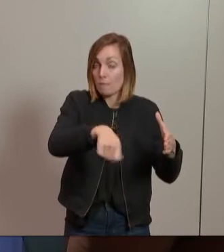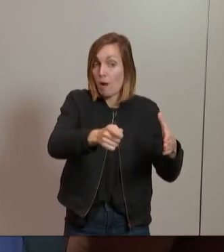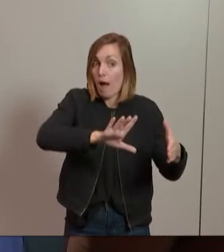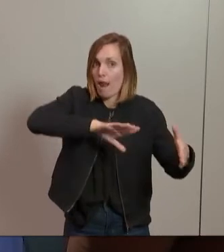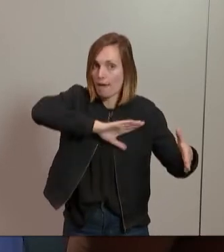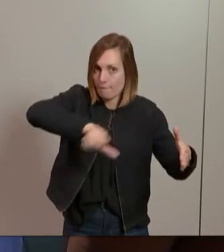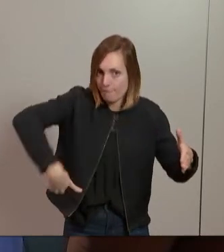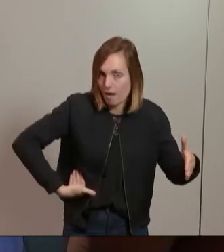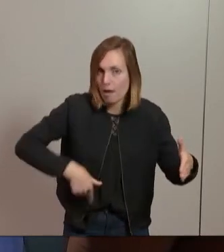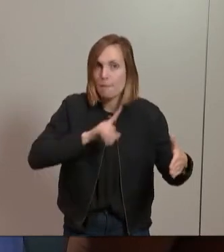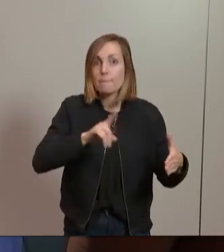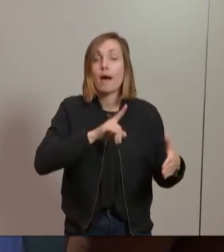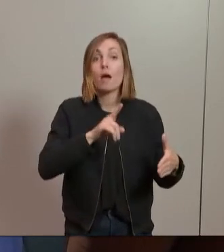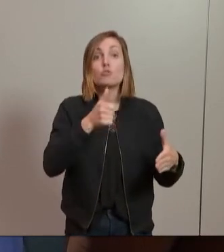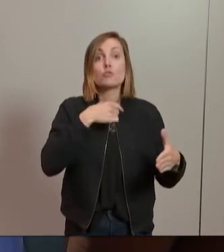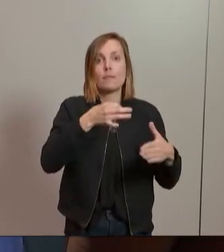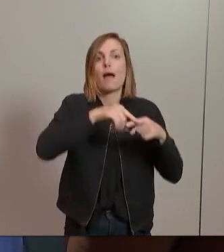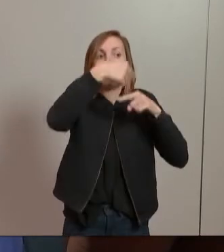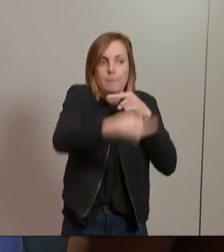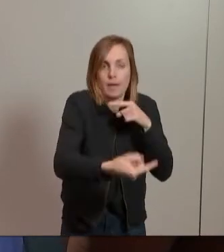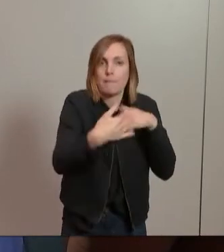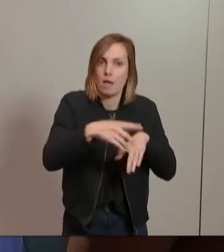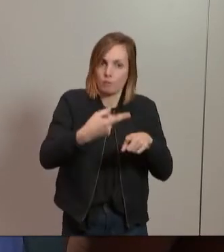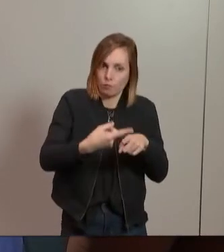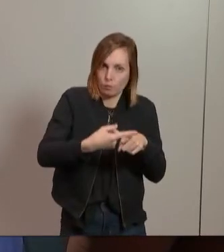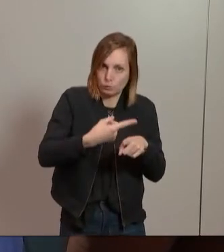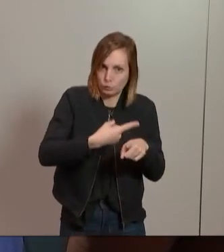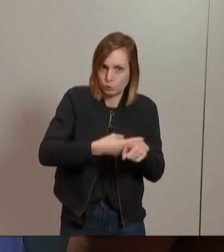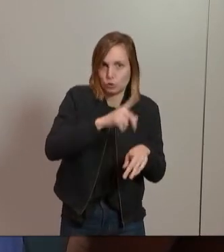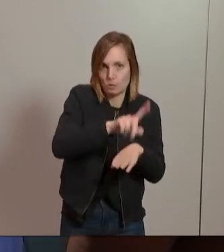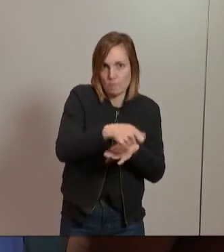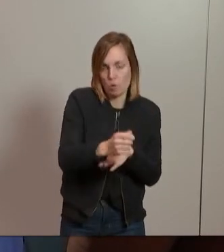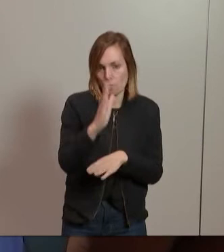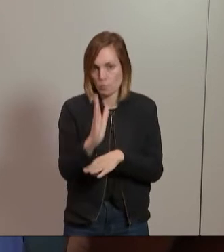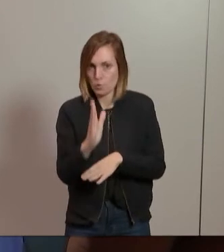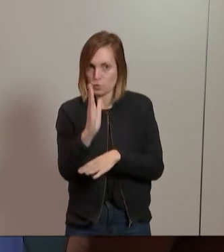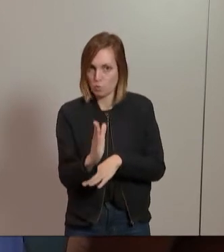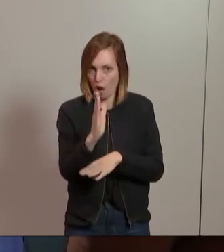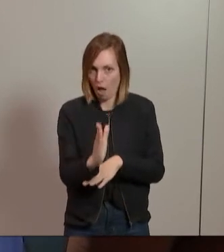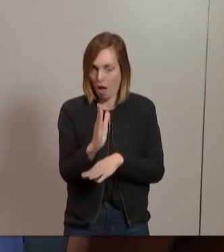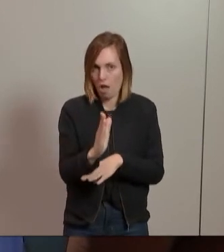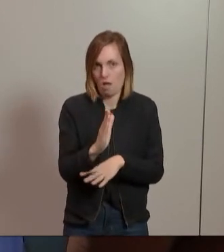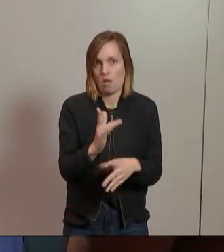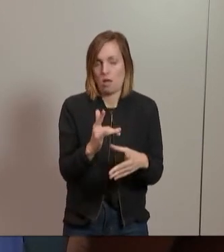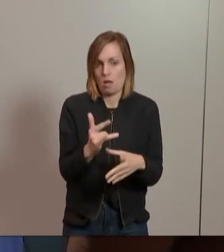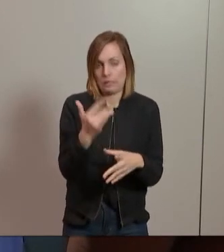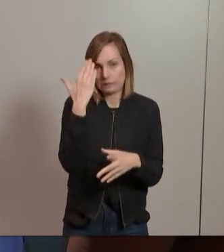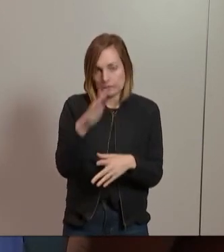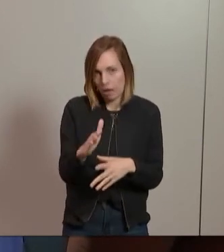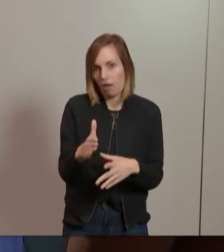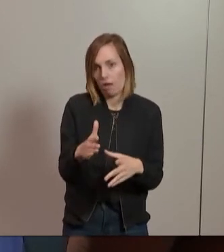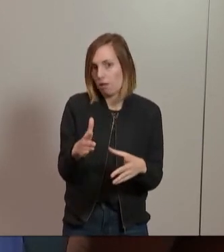dis pas la semaine suivant leur installation, va permettre progressivement d'absorber le nombre dont on sait